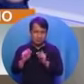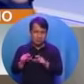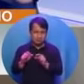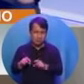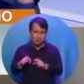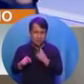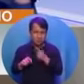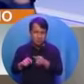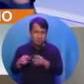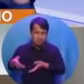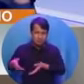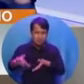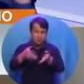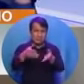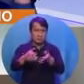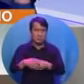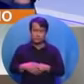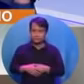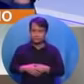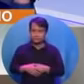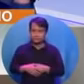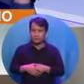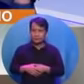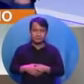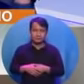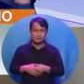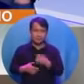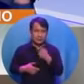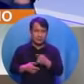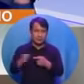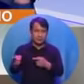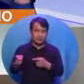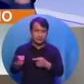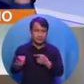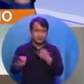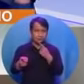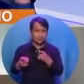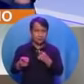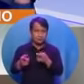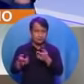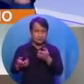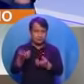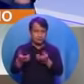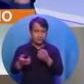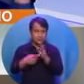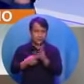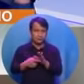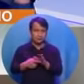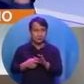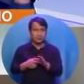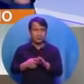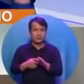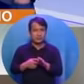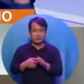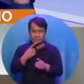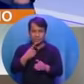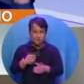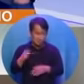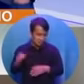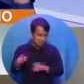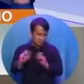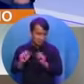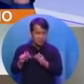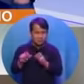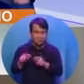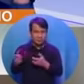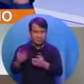yung daanan niya. Ang sabi niya po, walang madaanan. Kaya nagulat ako, ba't binabarahan niya, wala siya madaanan. Tapos ito yung tindahan na po ang